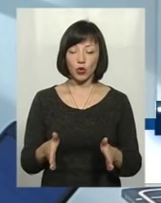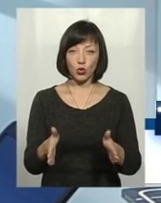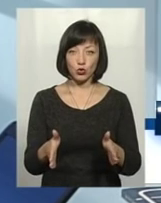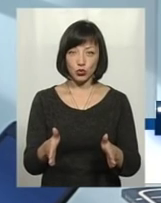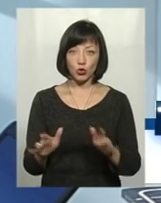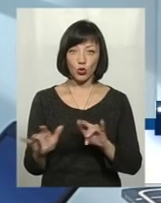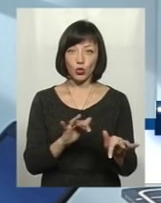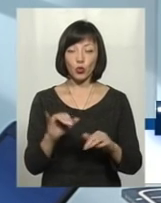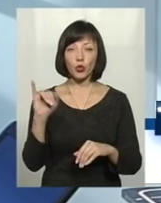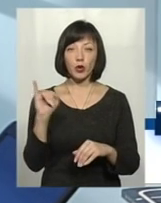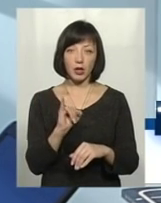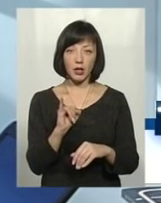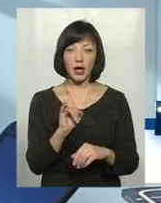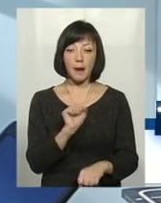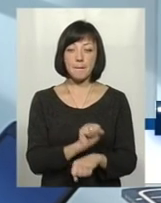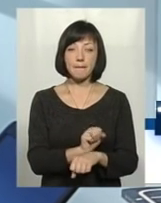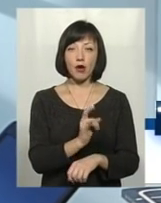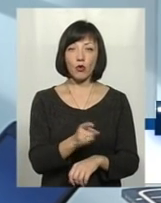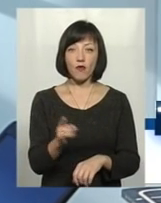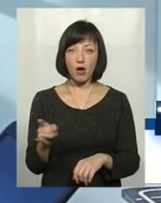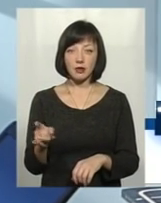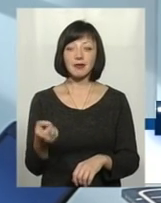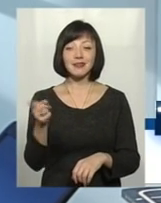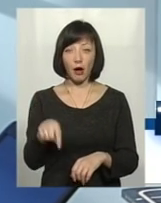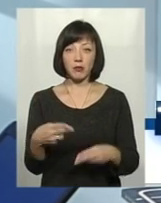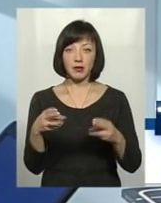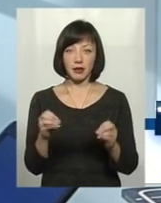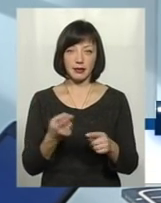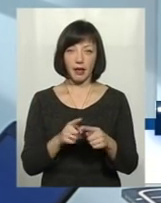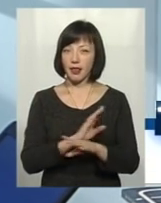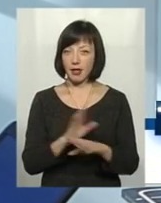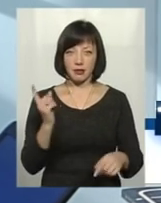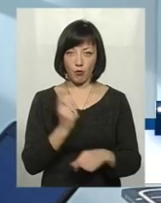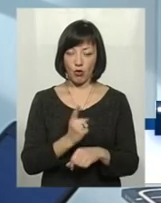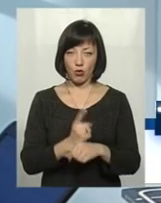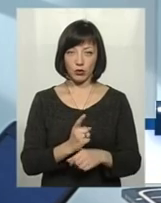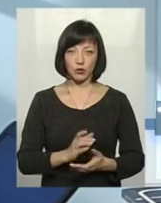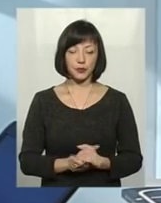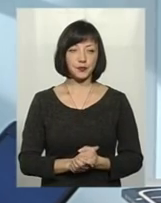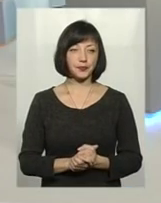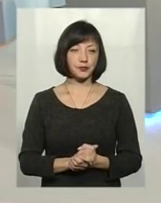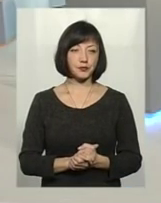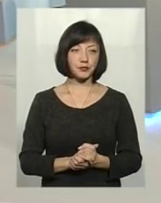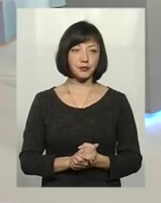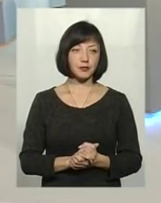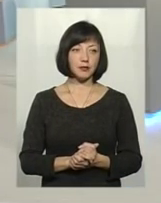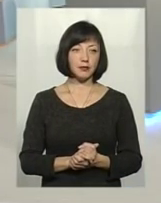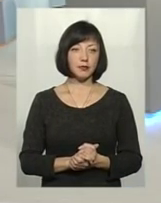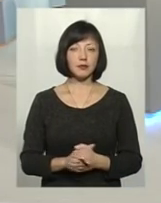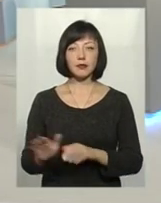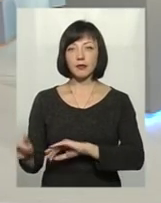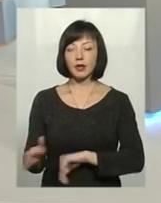і паркувати свої транспортні засоби там, де це не заборонено. Скажіть, будь ласка,